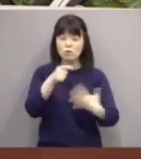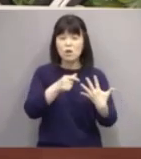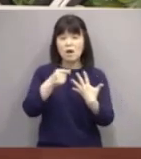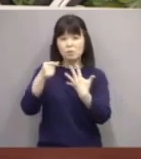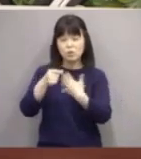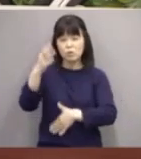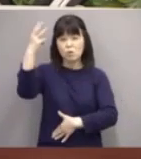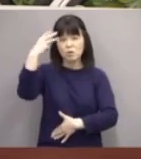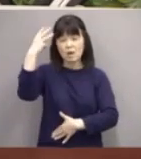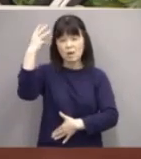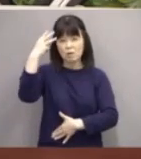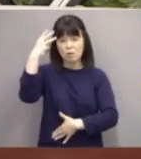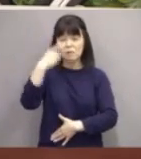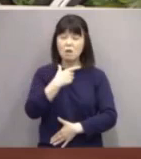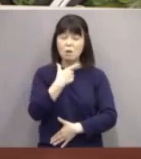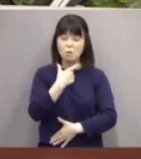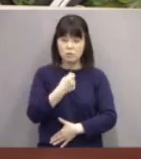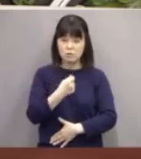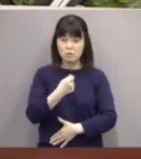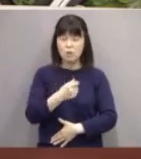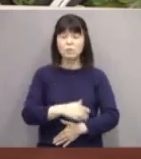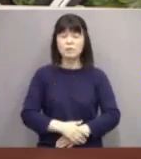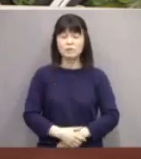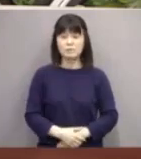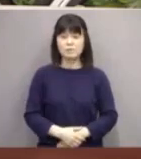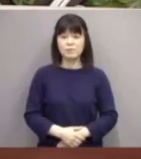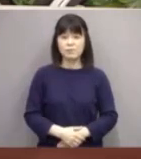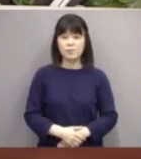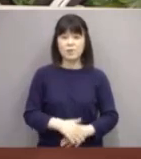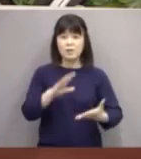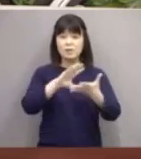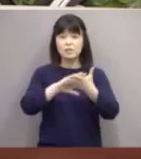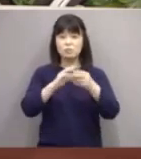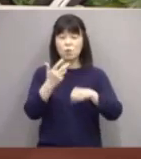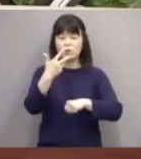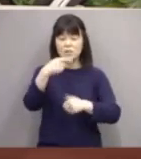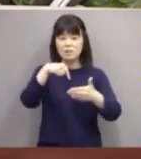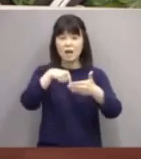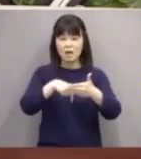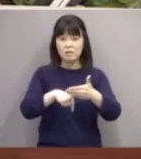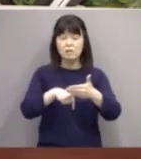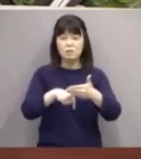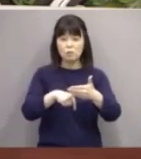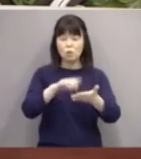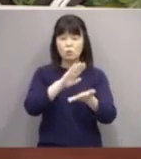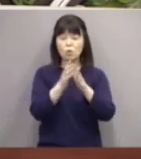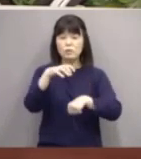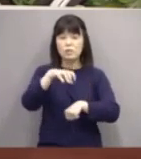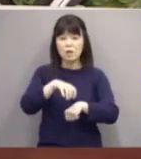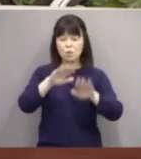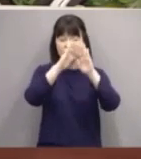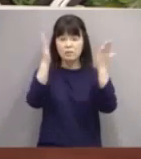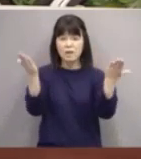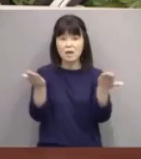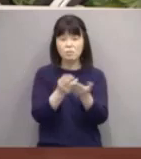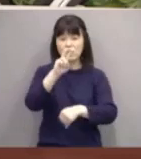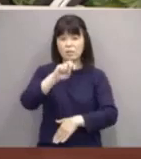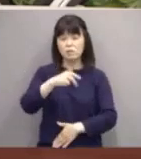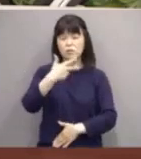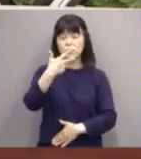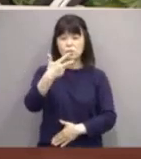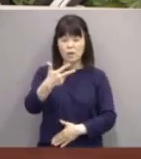考にしていただきたいですね。さて、出雲市内の公立幼稚園は全部で27園あ